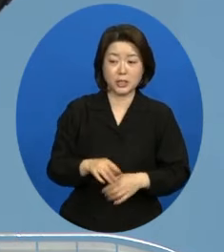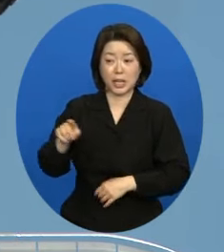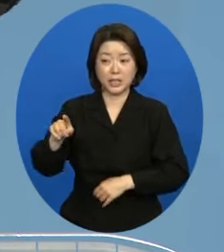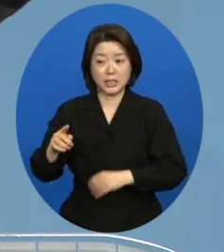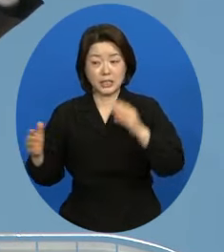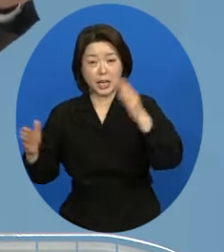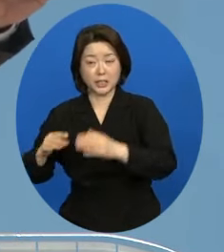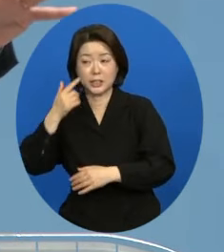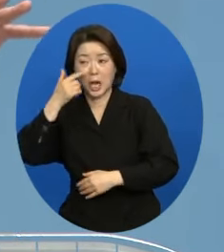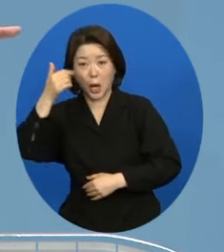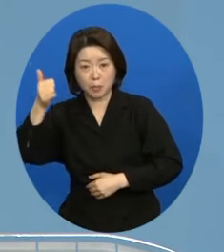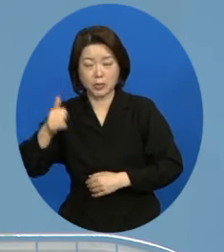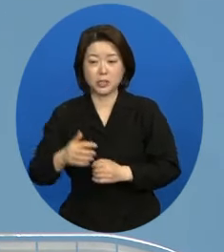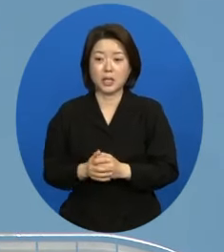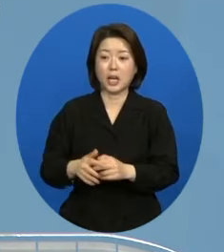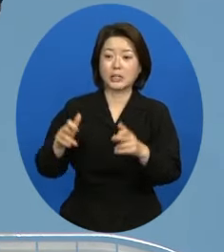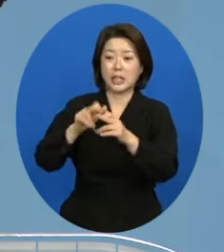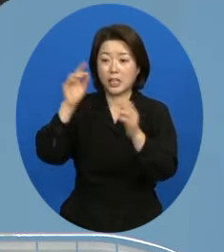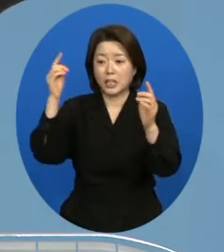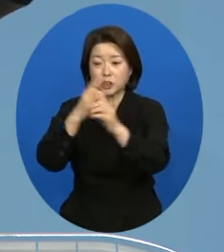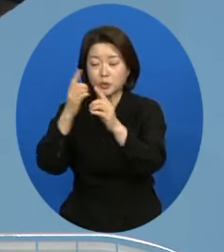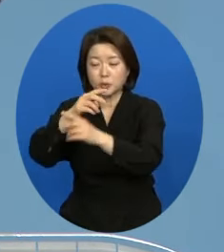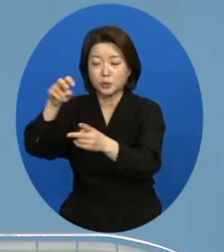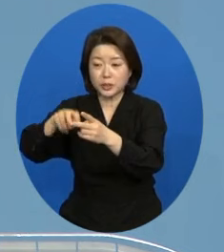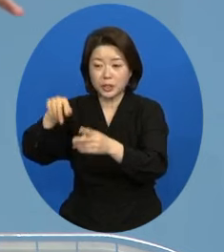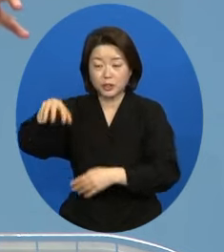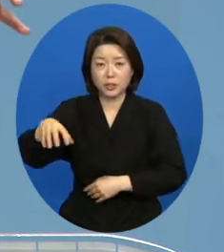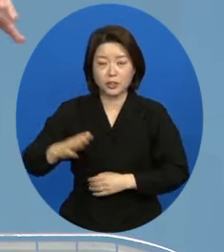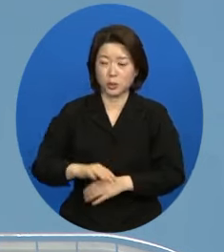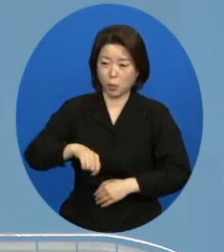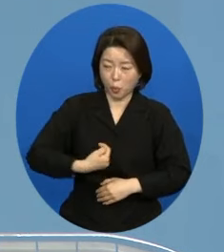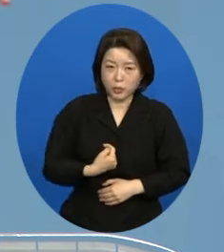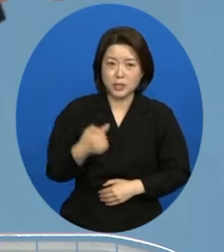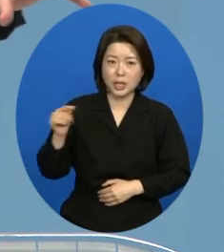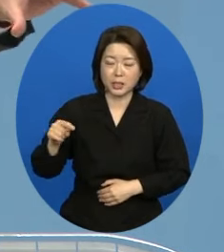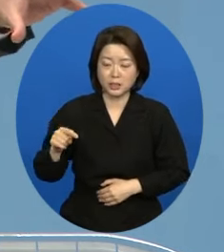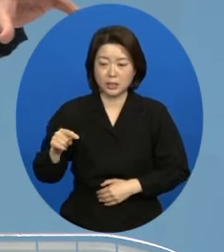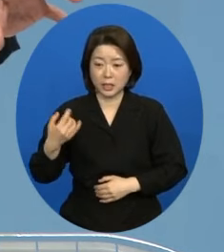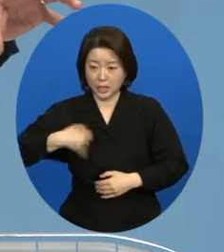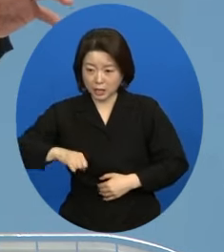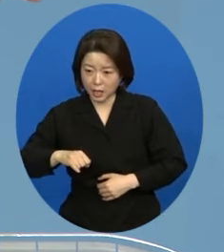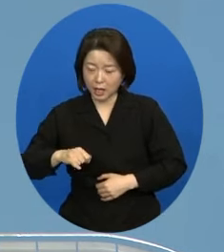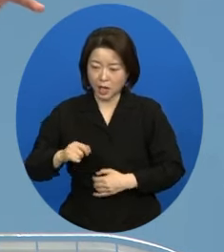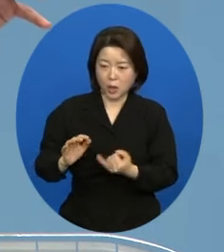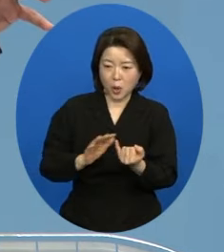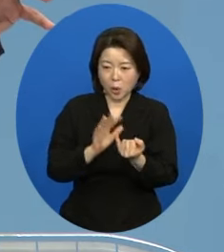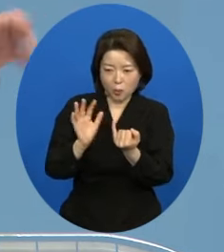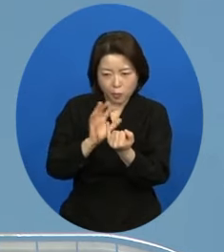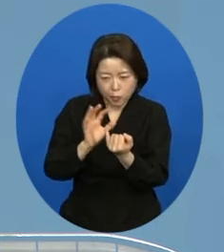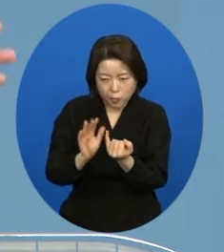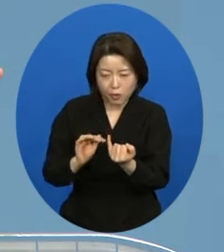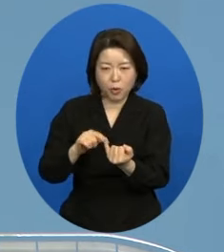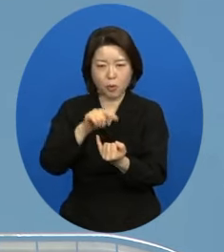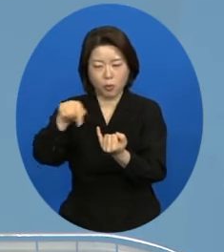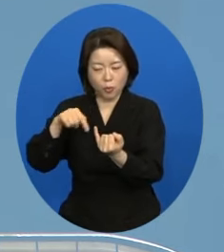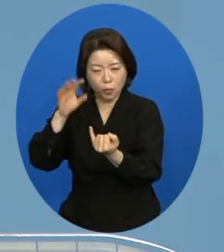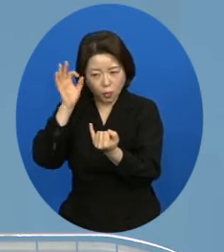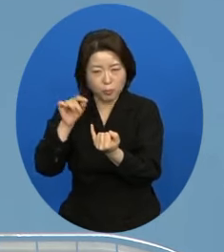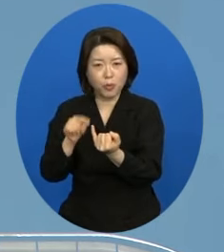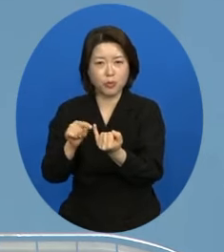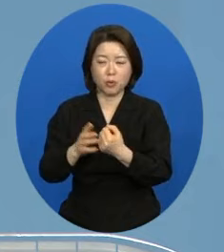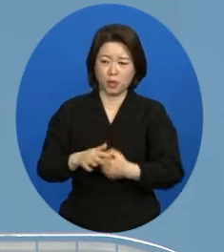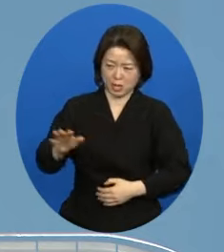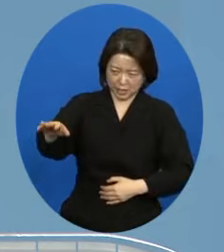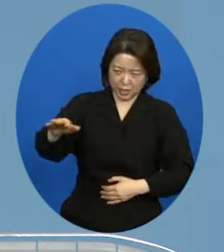아버지가 한 장애인 치료 센터에서 홀로 딸을 그렇게 케어하는 것을 보면서 안타까운 마음에 우리 교회 사랑과